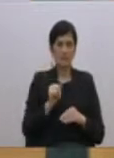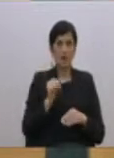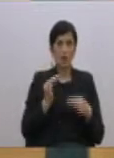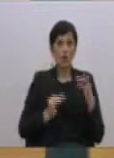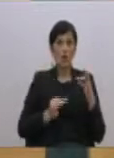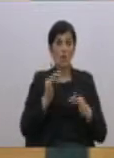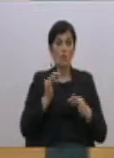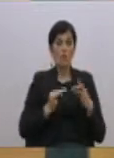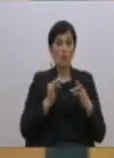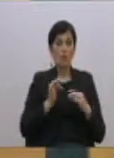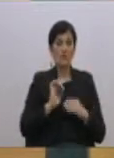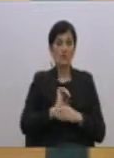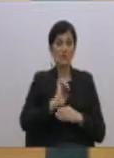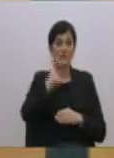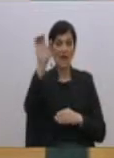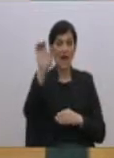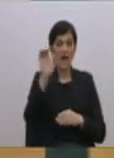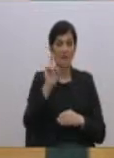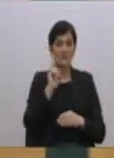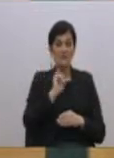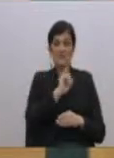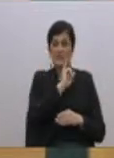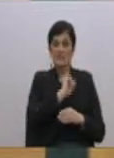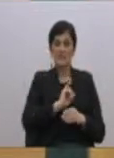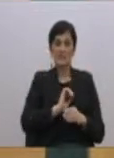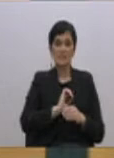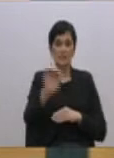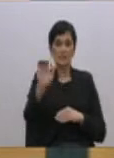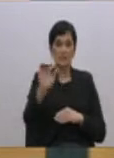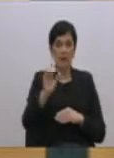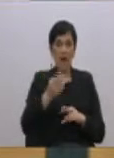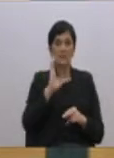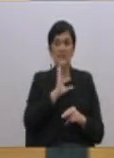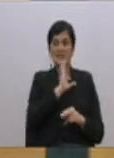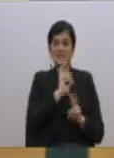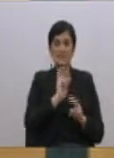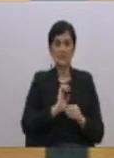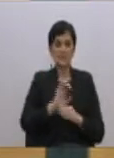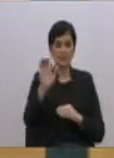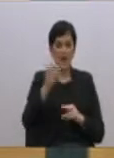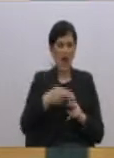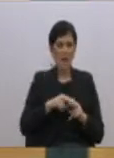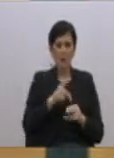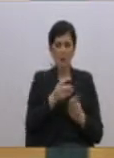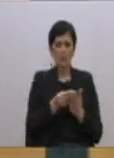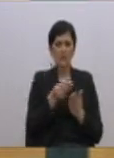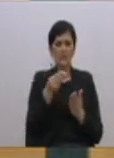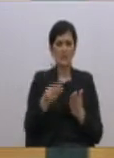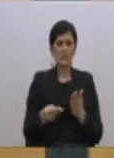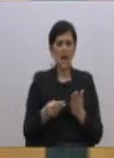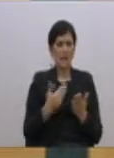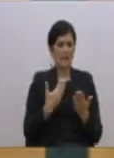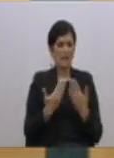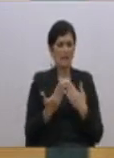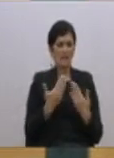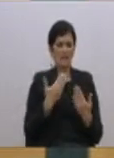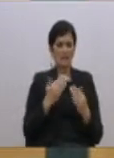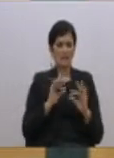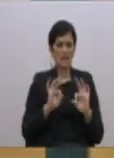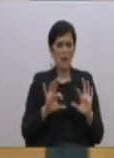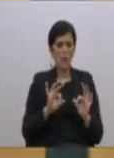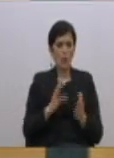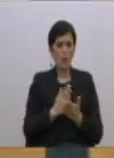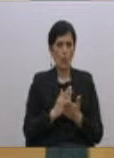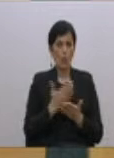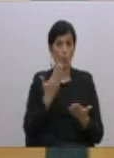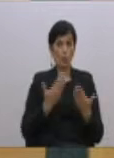Musamastleta gada sah leba, gatsim bireba. Amitom esamat nebeli gamuhatul leba. Imisram